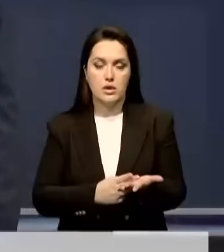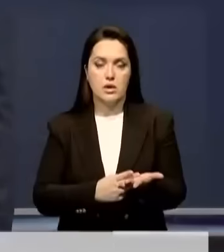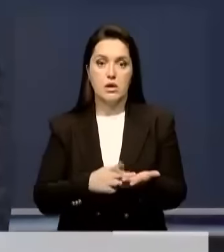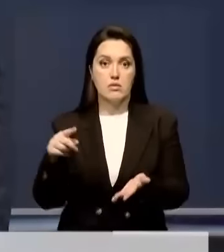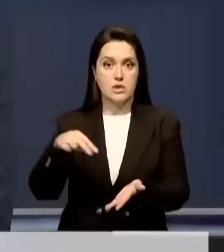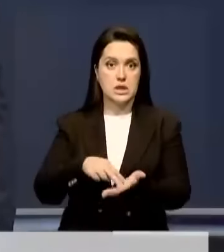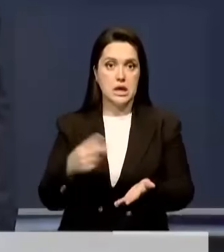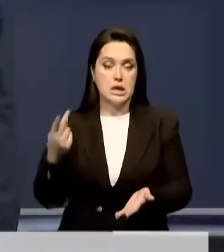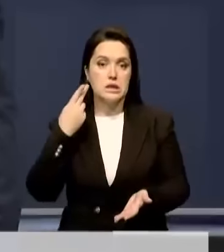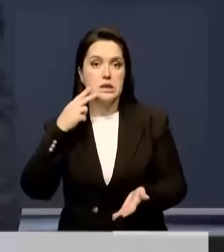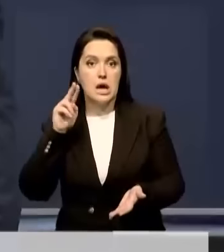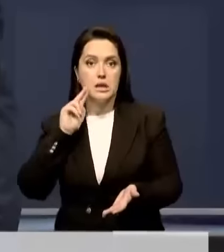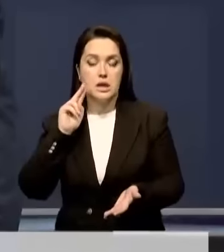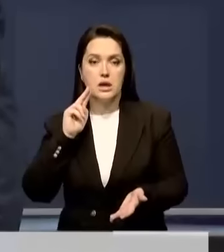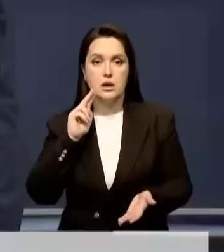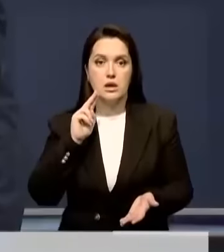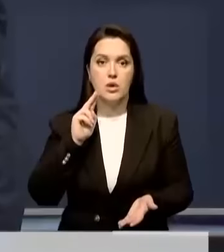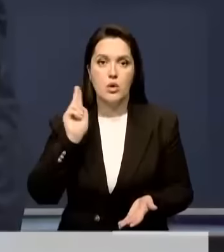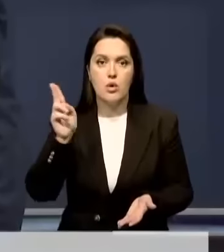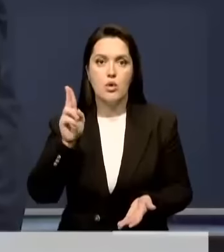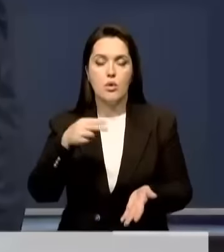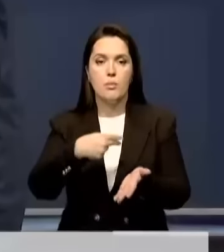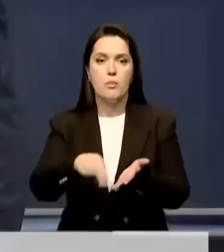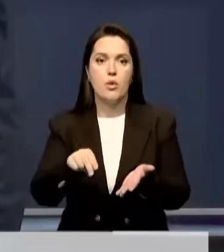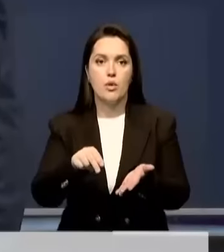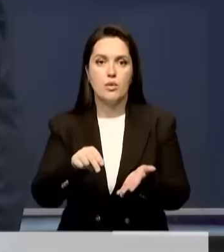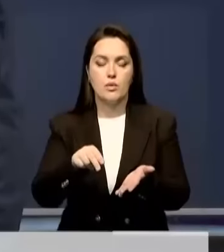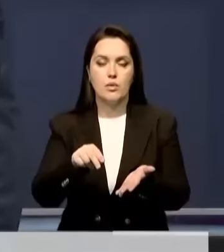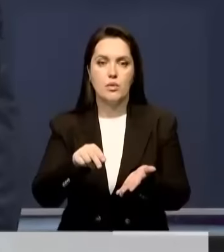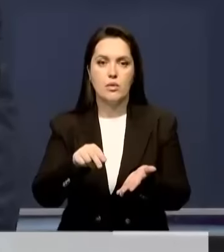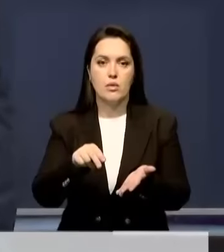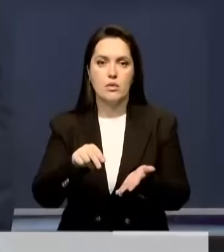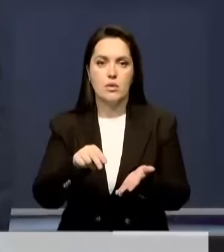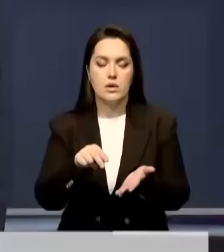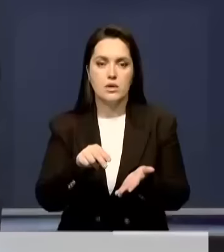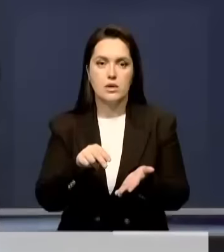дядя Шахзата и стоит человек, который покупал, который подозреваем будущего мужа у нас.